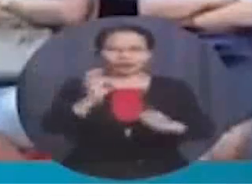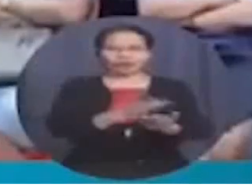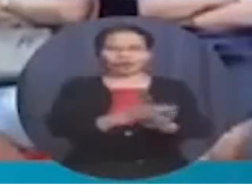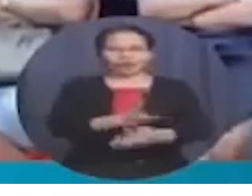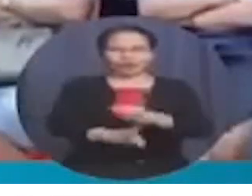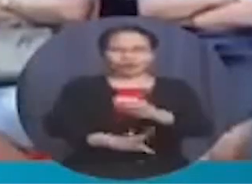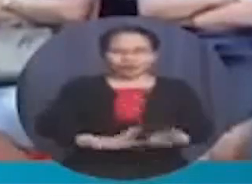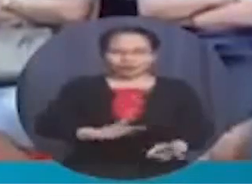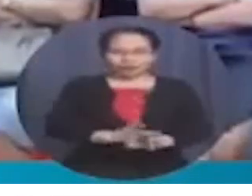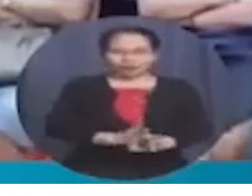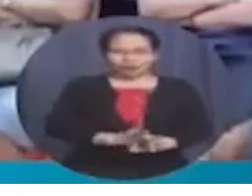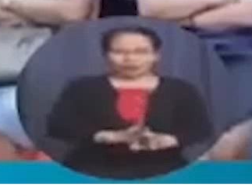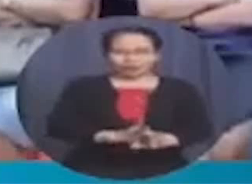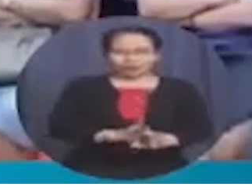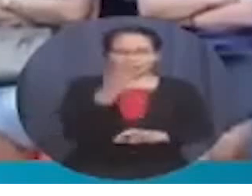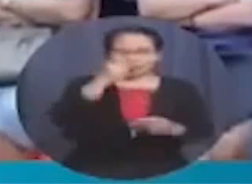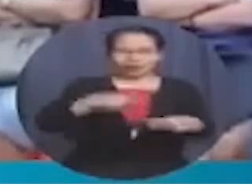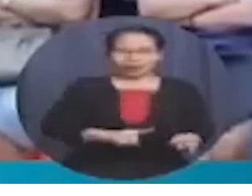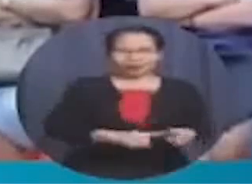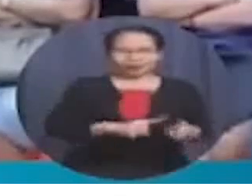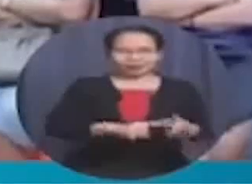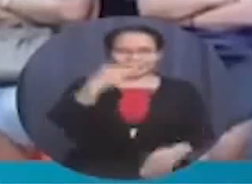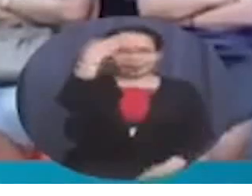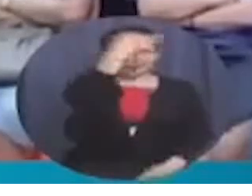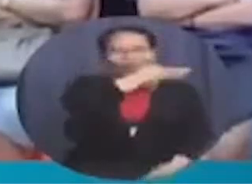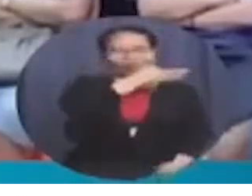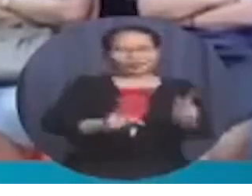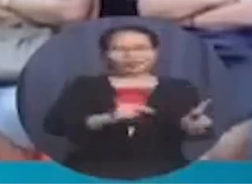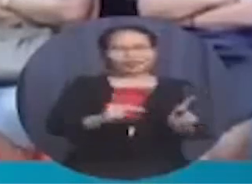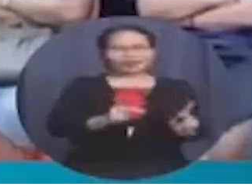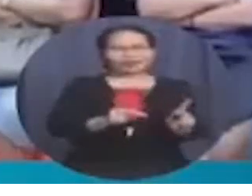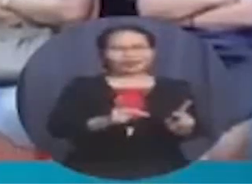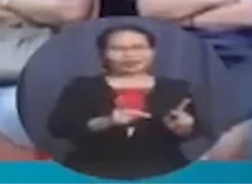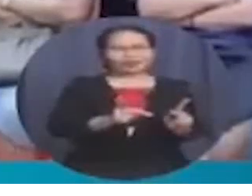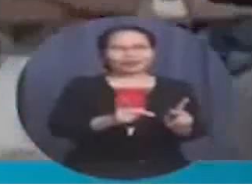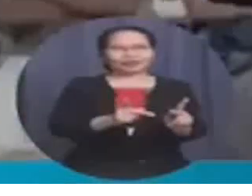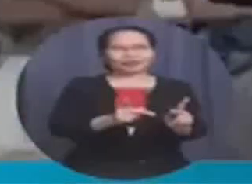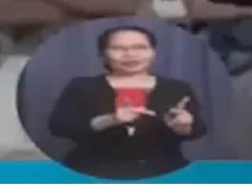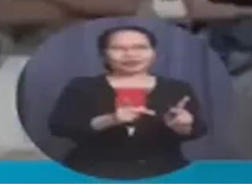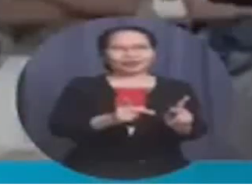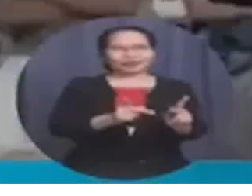Ba't ba tayo napunta dyan? Ang sabi ko lang sa mga kababayan natin na